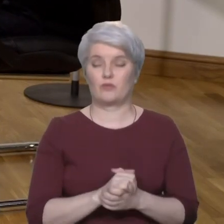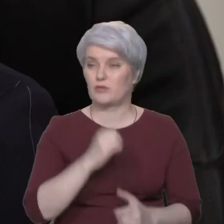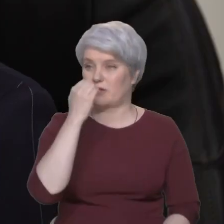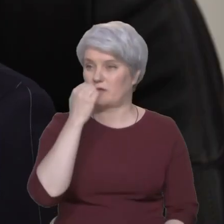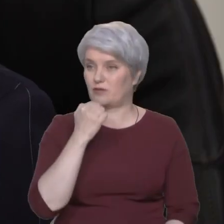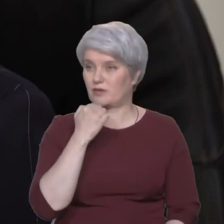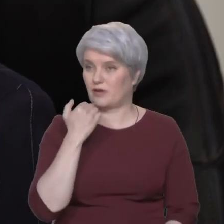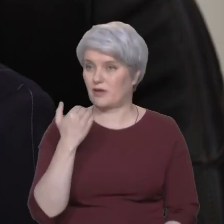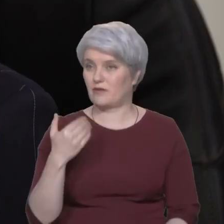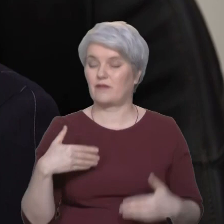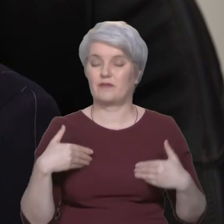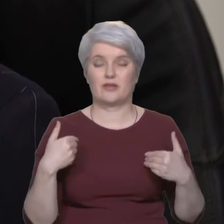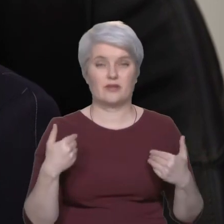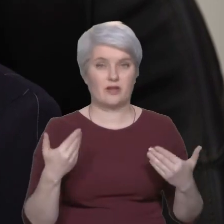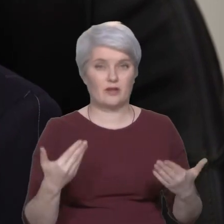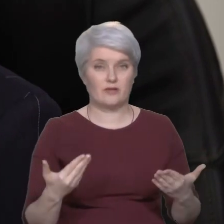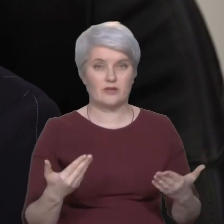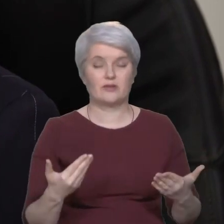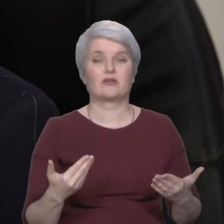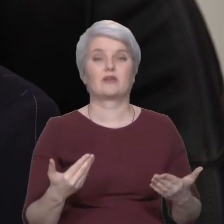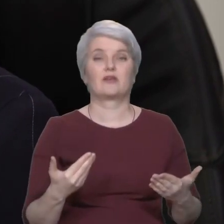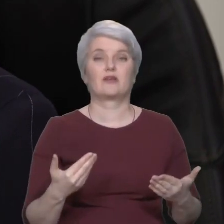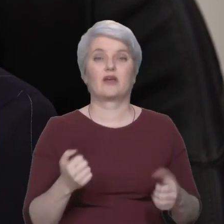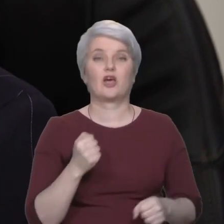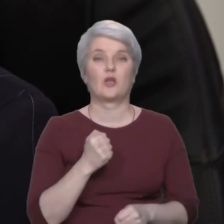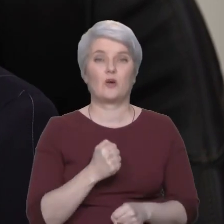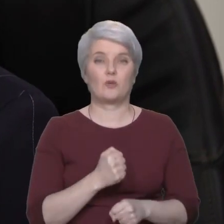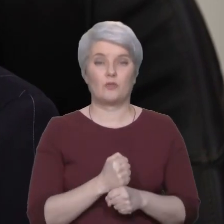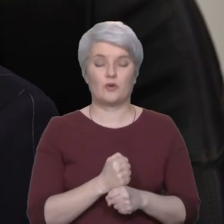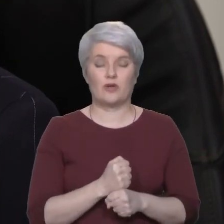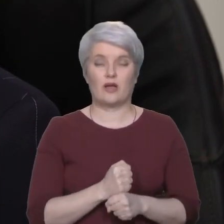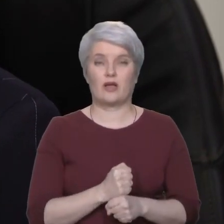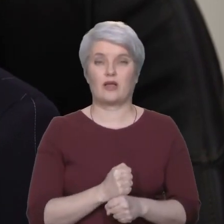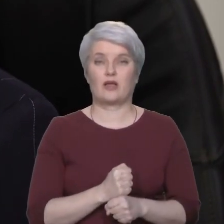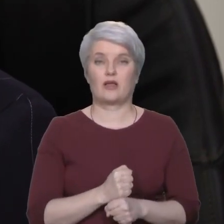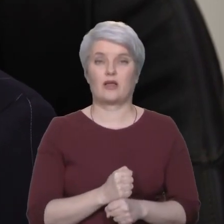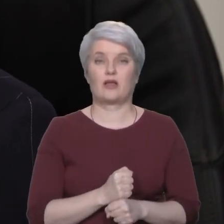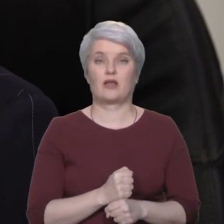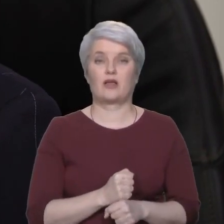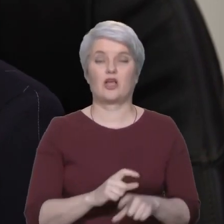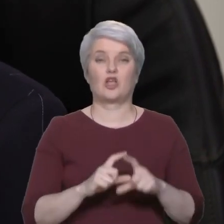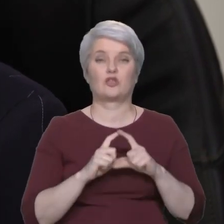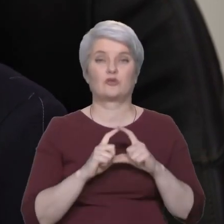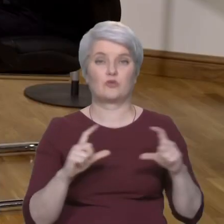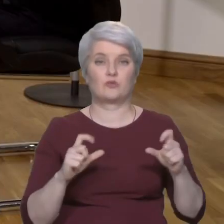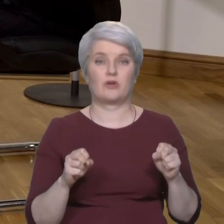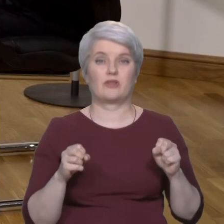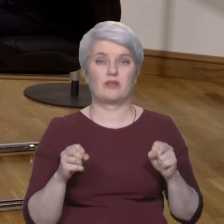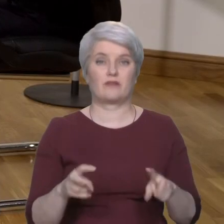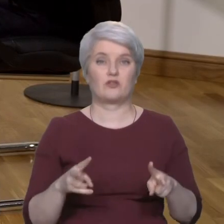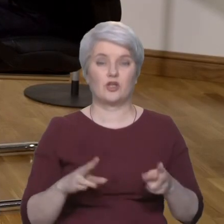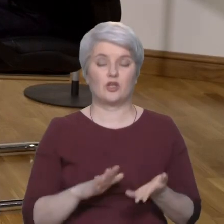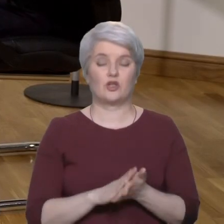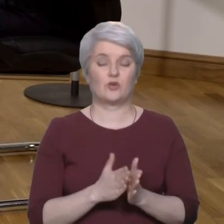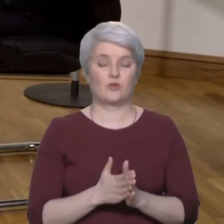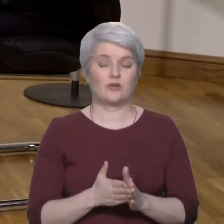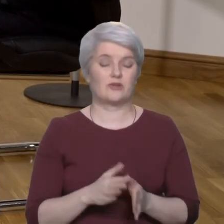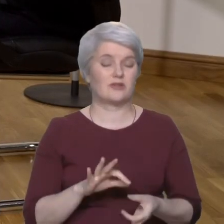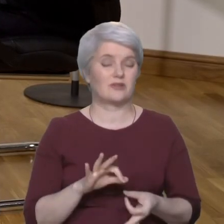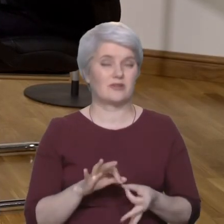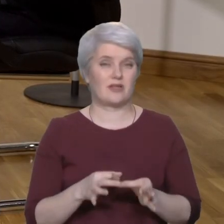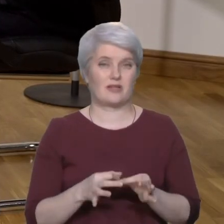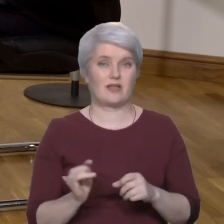вам. Звичайно, робота Державної служби з надзвичайних ситуацій, вона в принципі складна. Тут, я думаю, ніхто не буде з цим сперечатися.